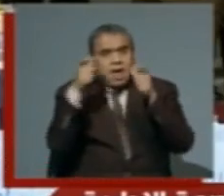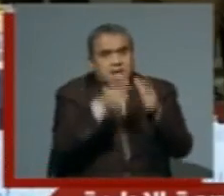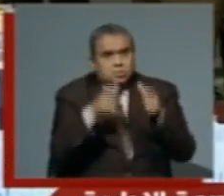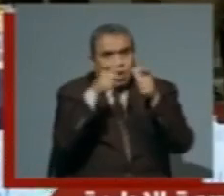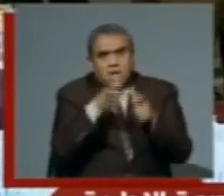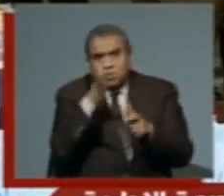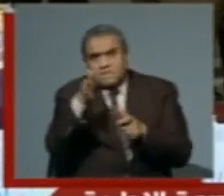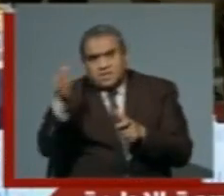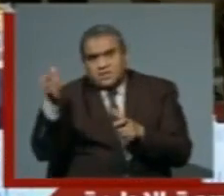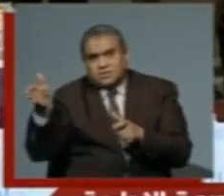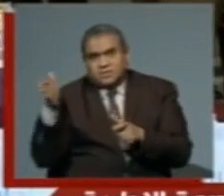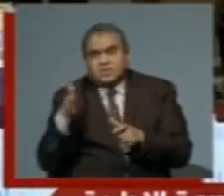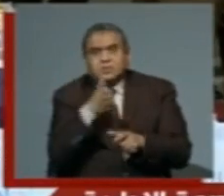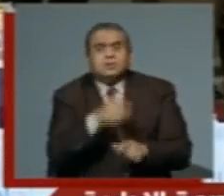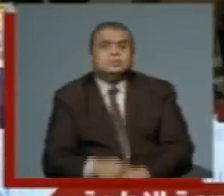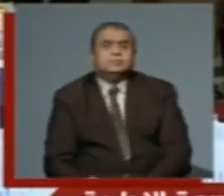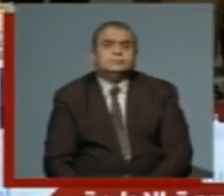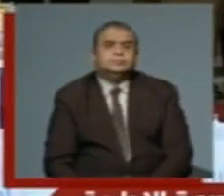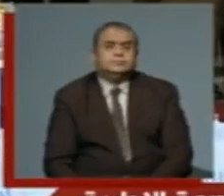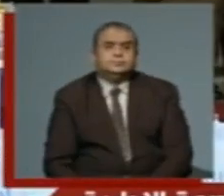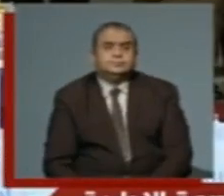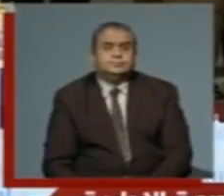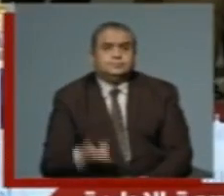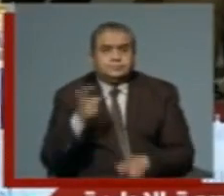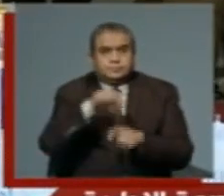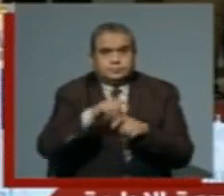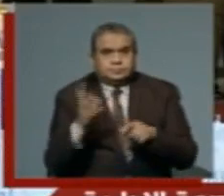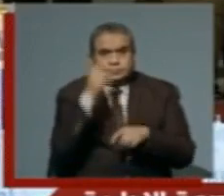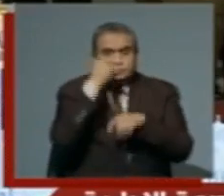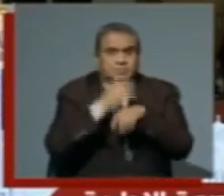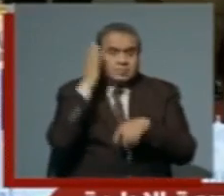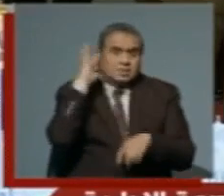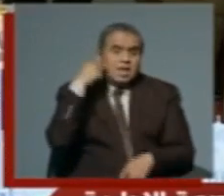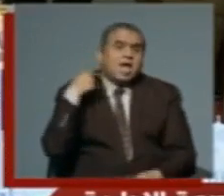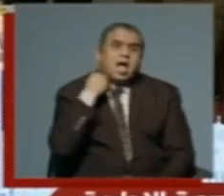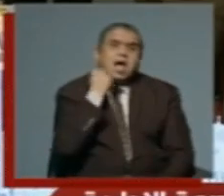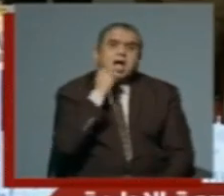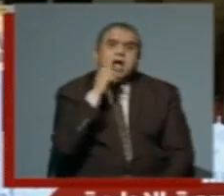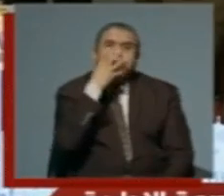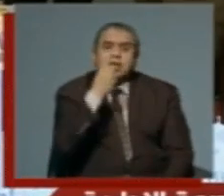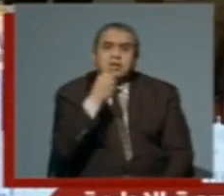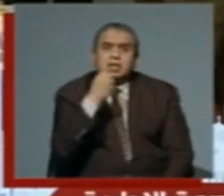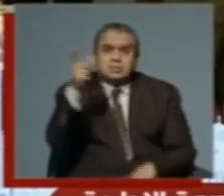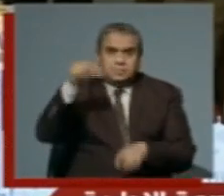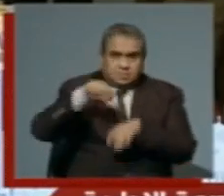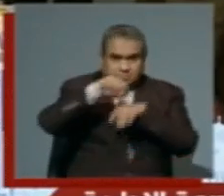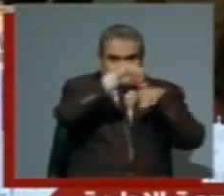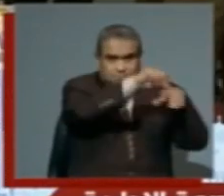ان احنا عندنا العظمه دي يا فندم ان شاء الله